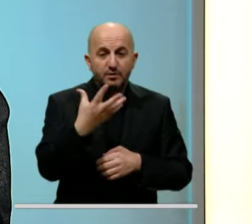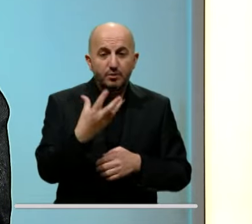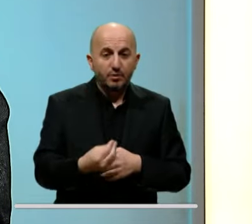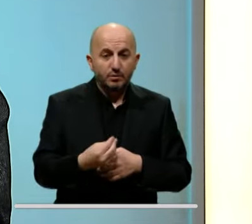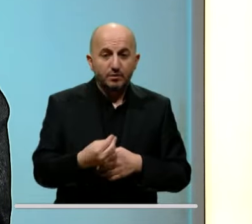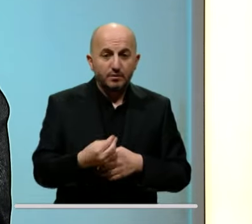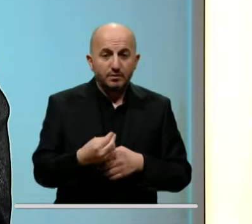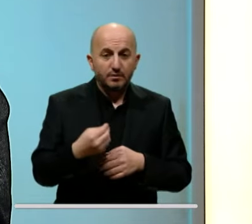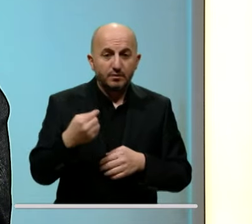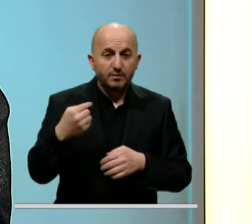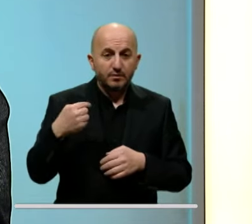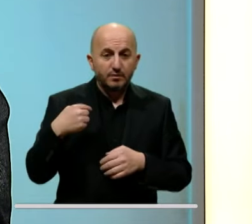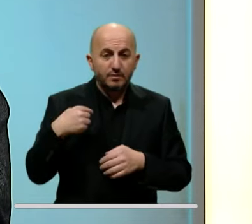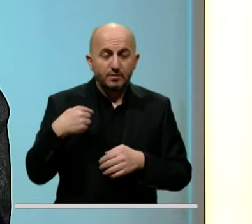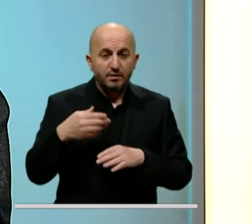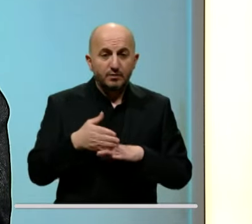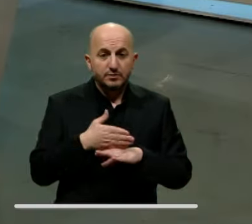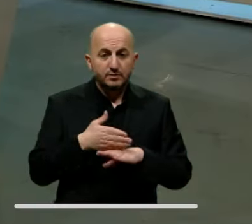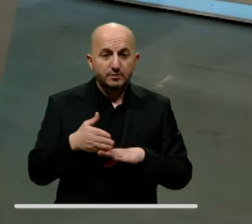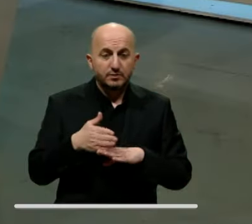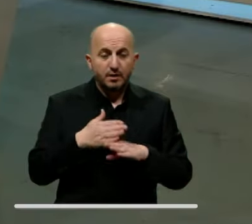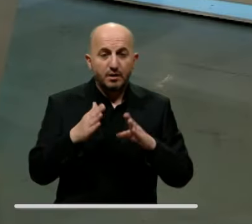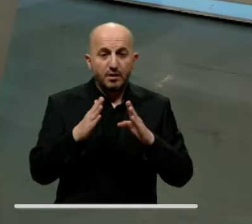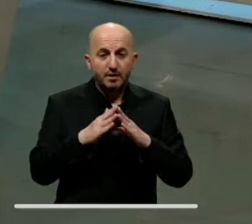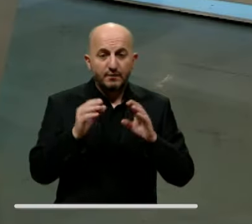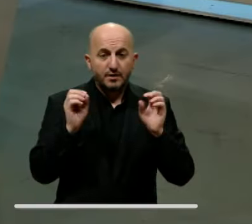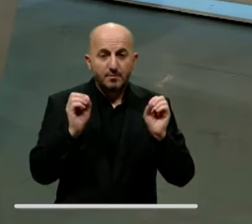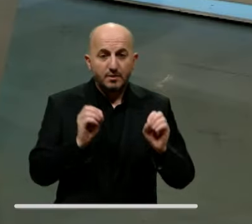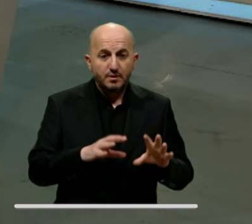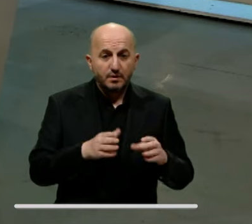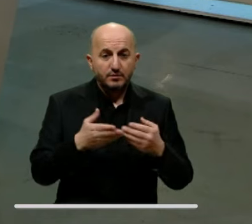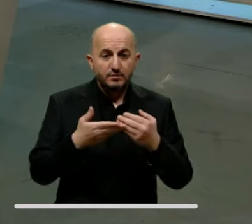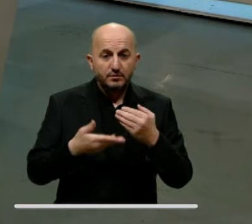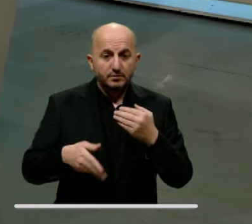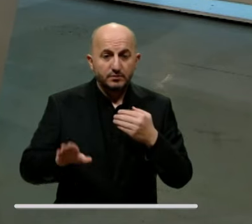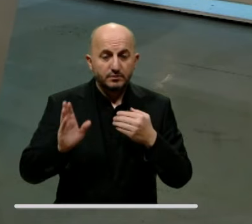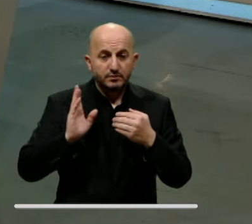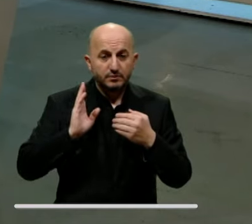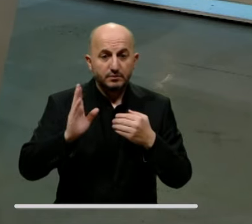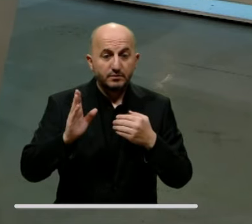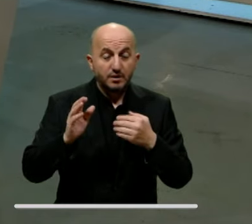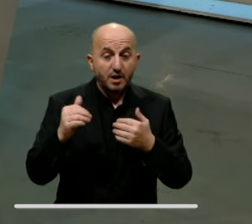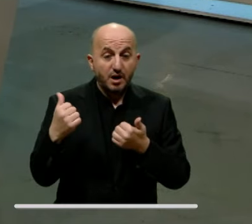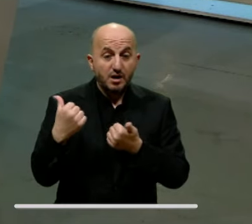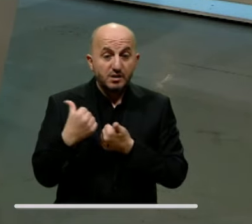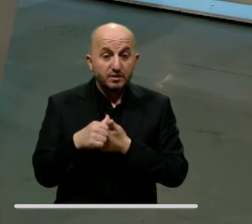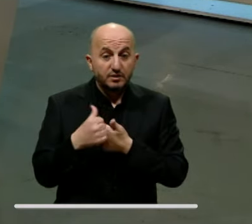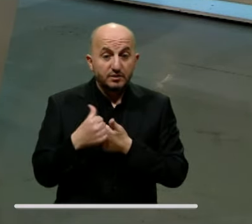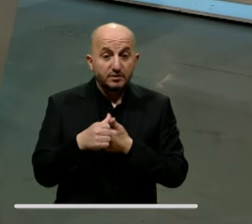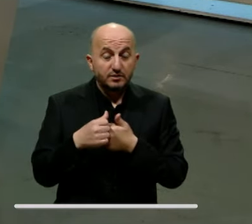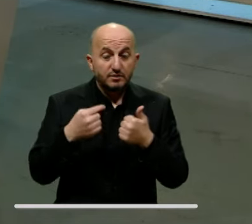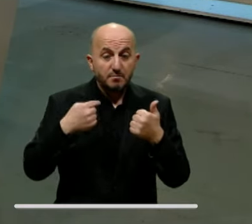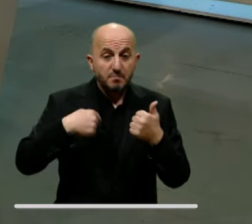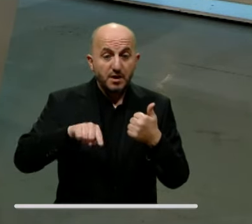mehiri fazl karışacak olan Eşyaları evde bıraktı çıktı diyor eşine Mehir